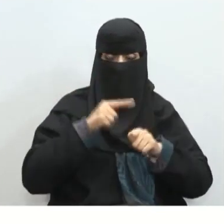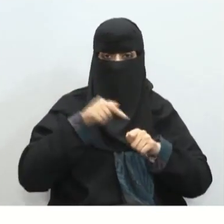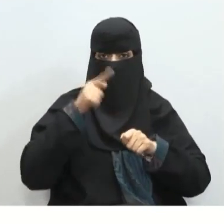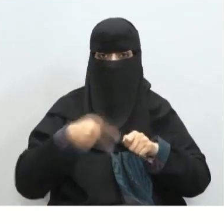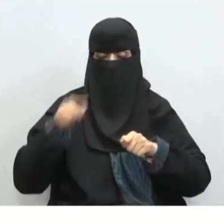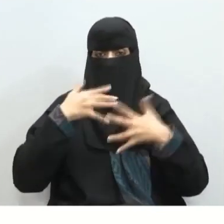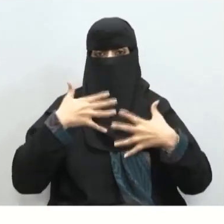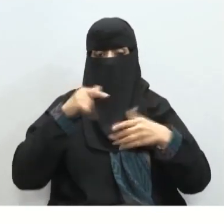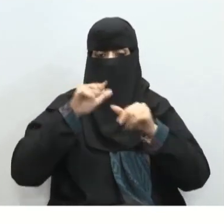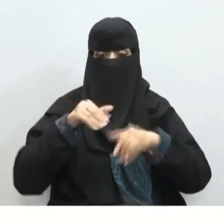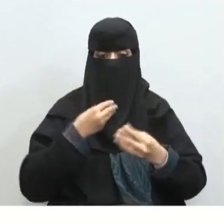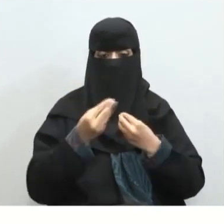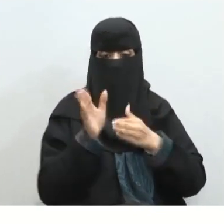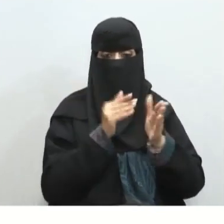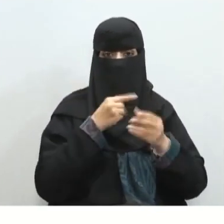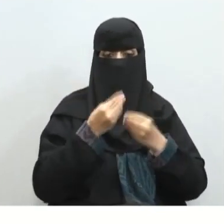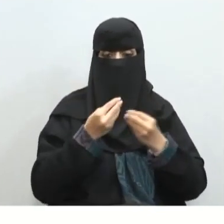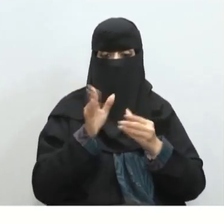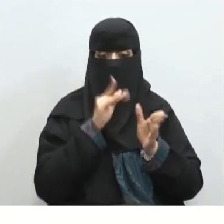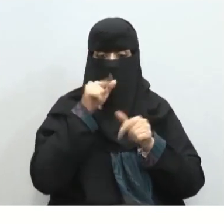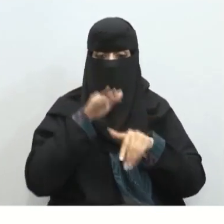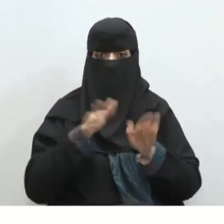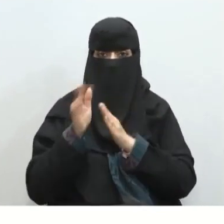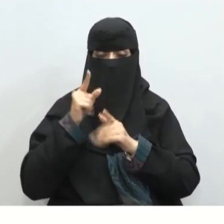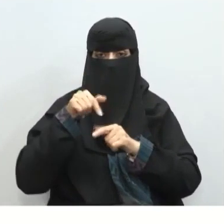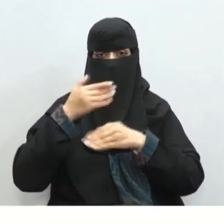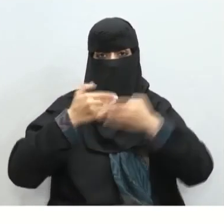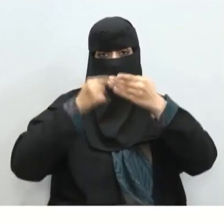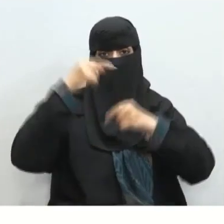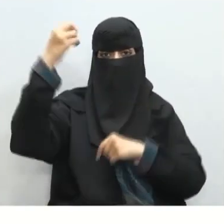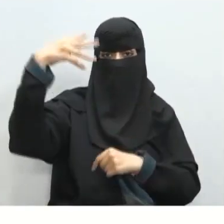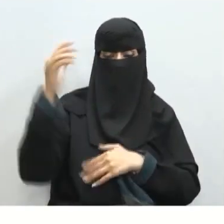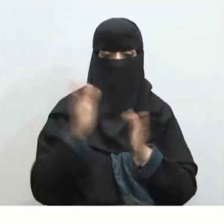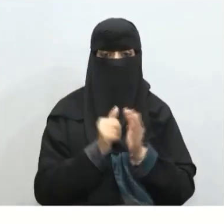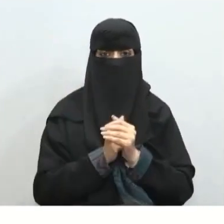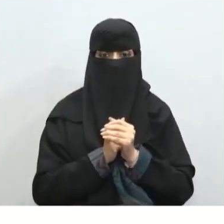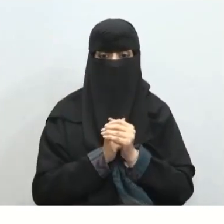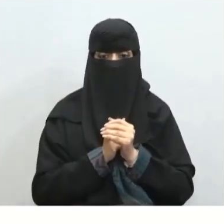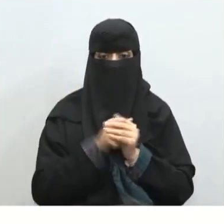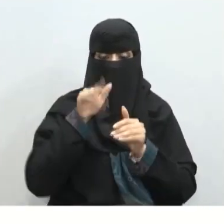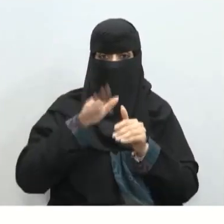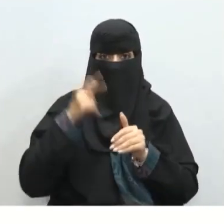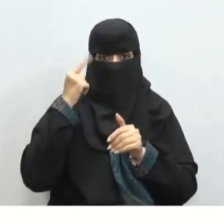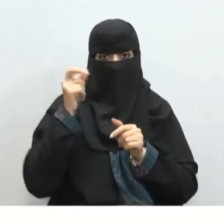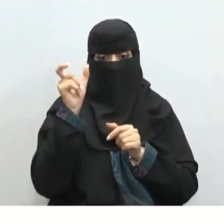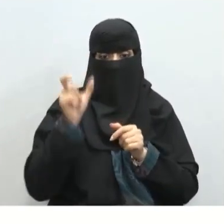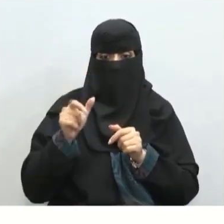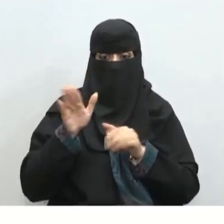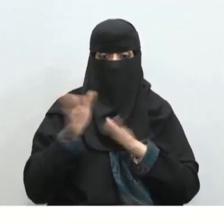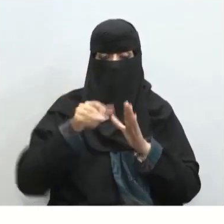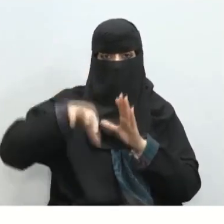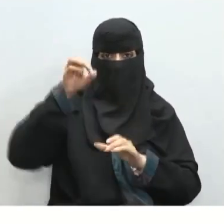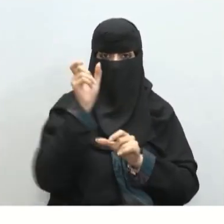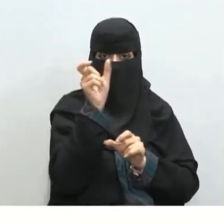الخلوي تصبح مواد متفاعله في البناء الضوئي في مراجعه المفردات